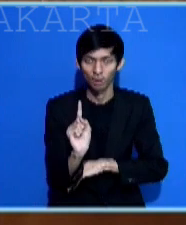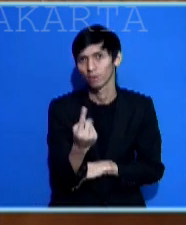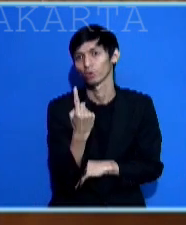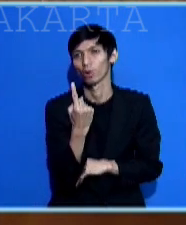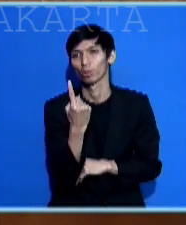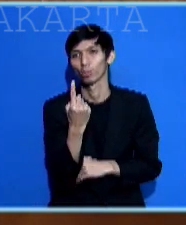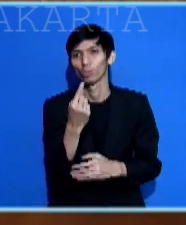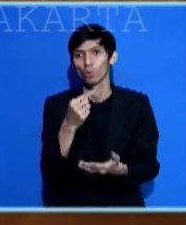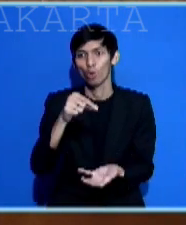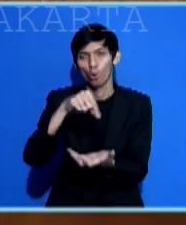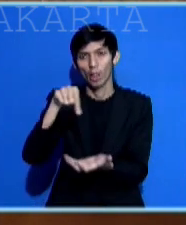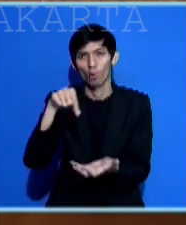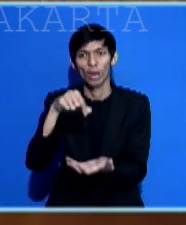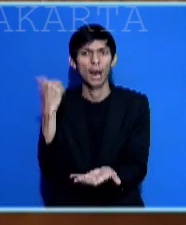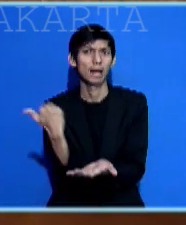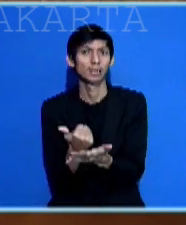inangakunung